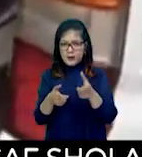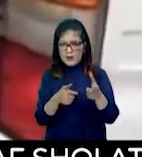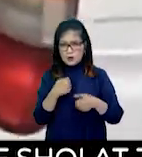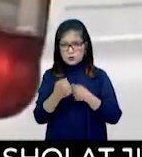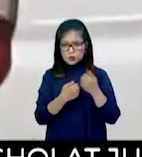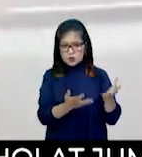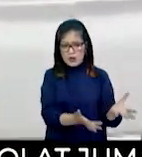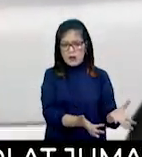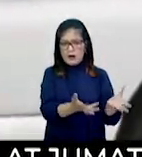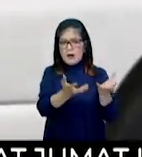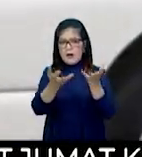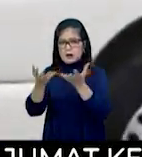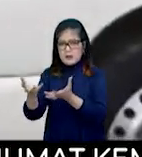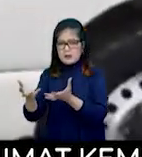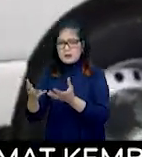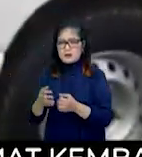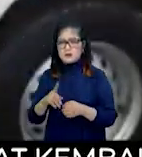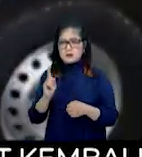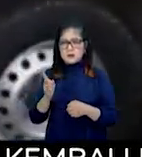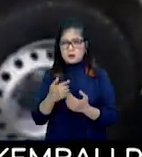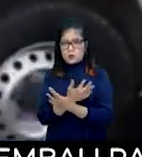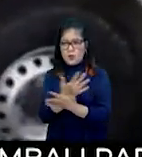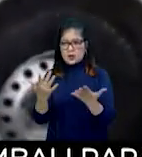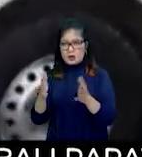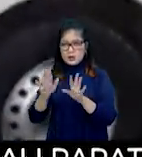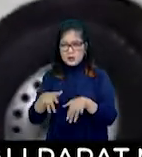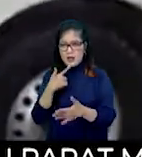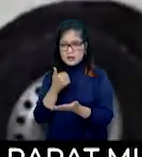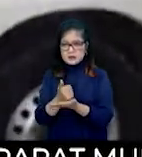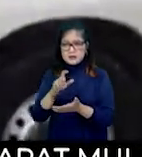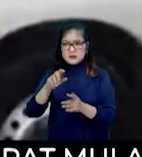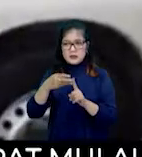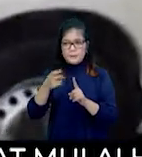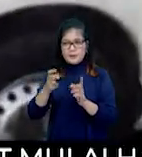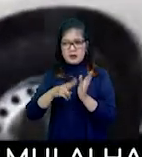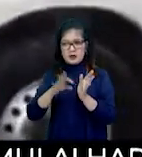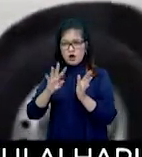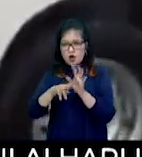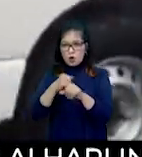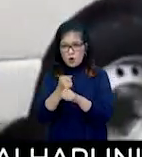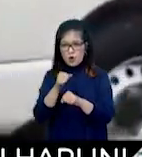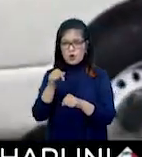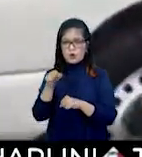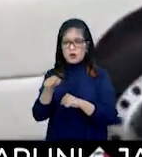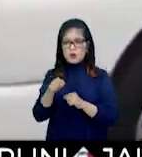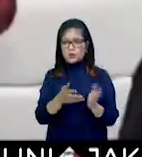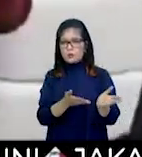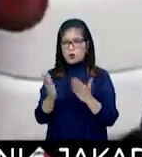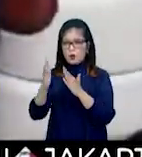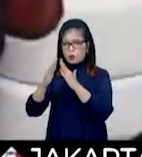Riau warga Karadenan Cibinong Bogor Jawa Barat ini akan dibawa ke rumah sakit Fatmawati menggunakan ambulans